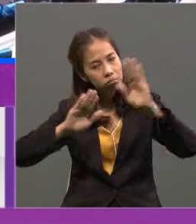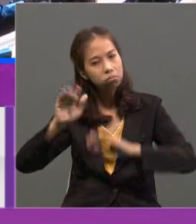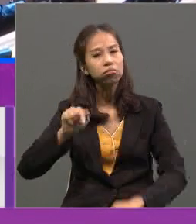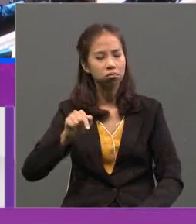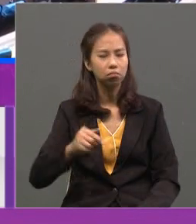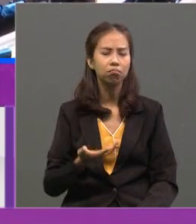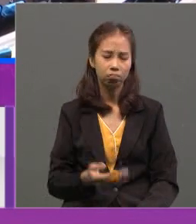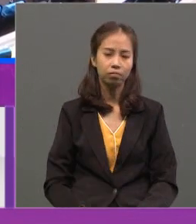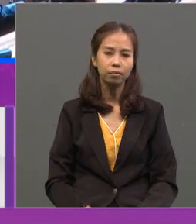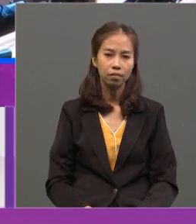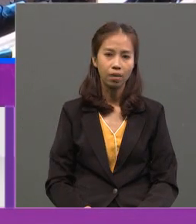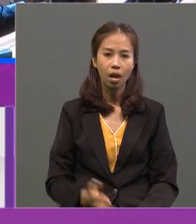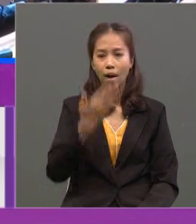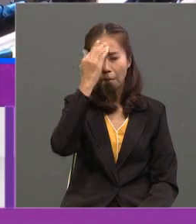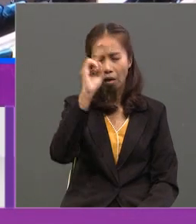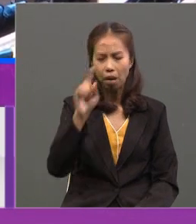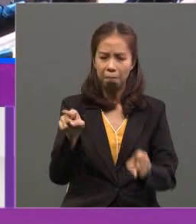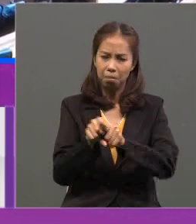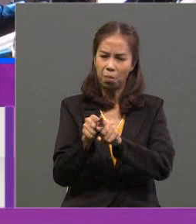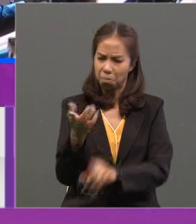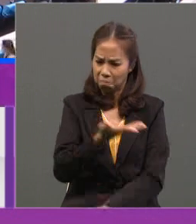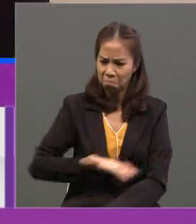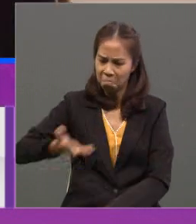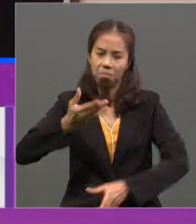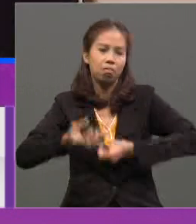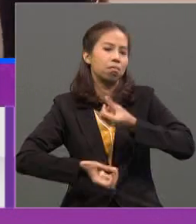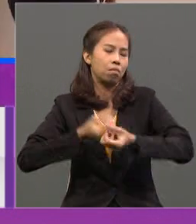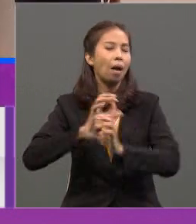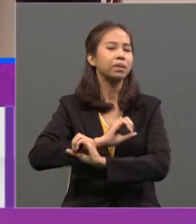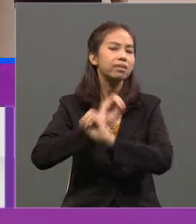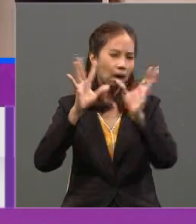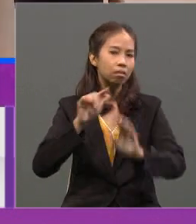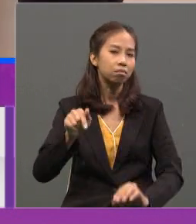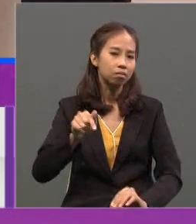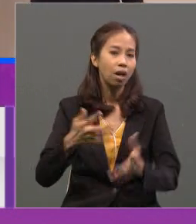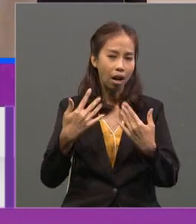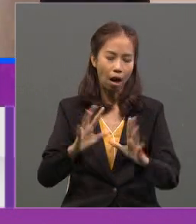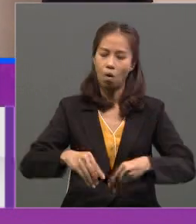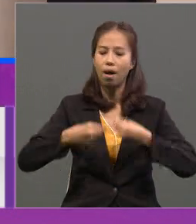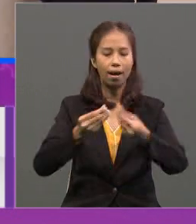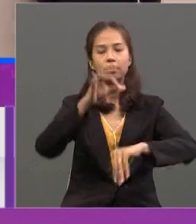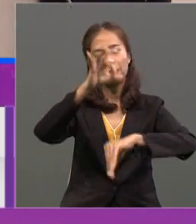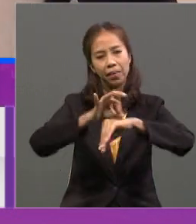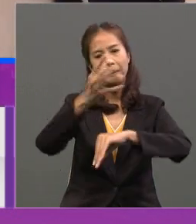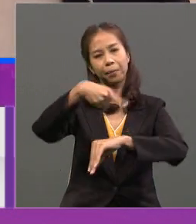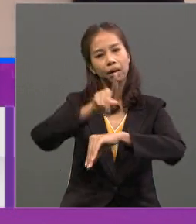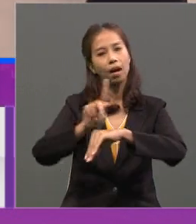ทจะีENG ตfordชารก้